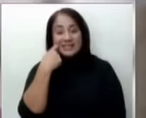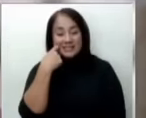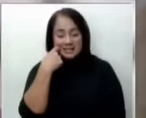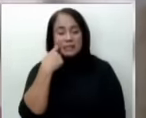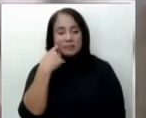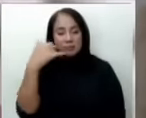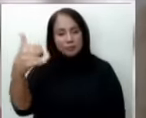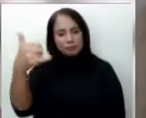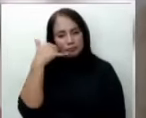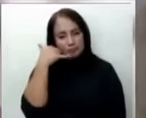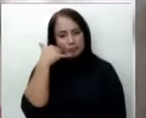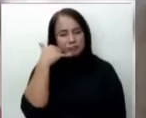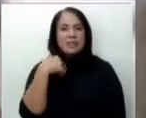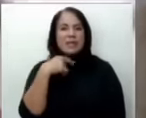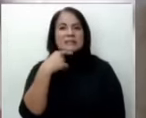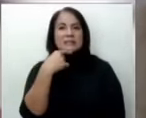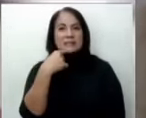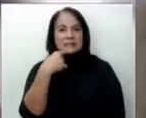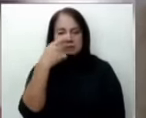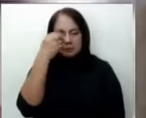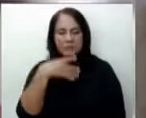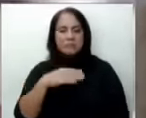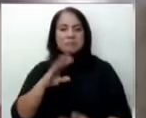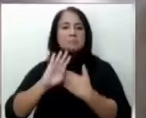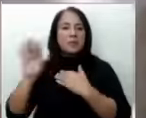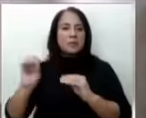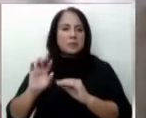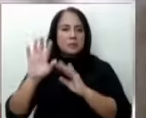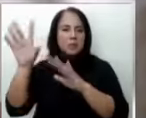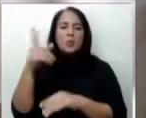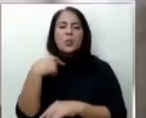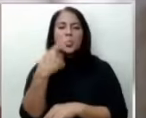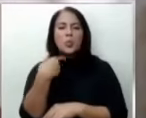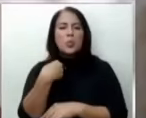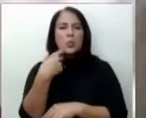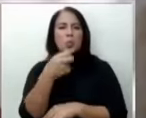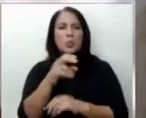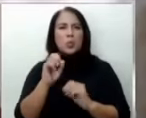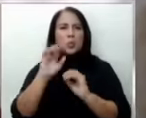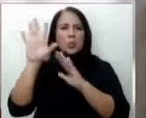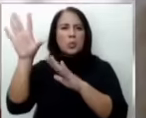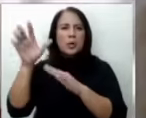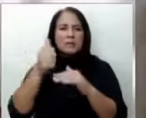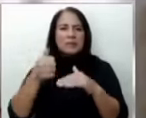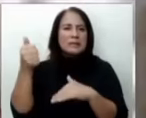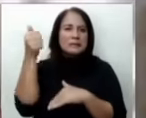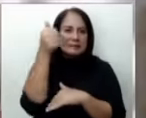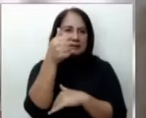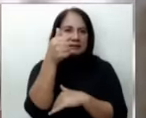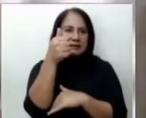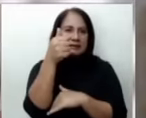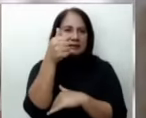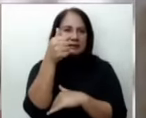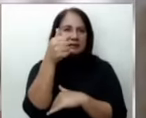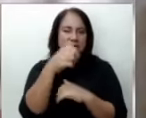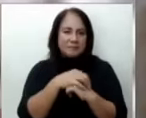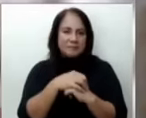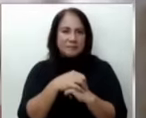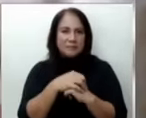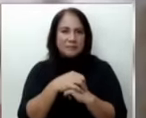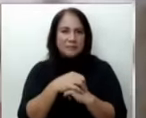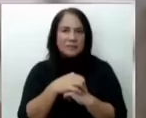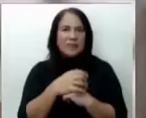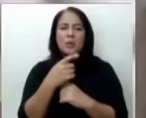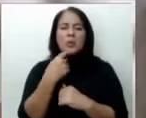ang pabalik kung balik dito. Sino nagpapabalik? Ang mga kasama namin dito. Ah, pero anong sabi niyo